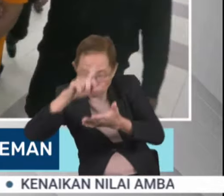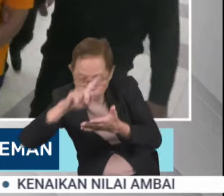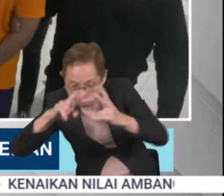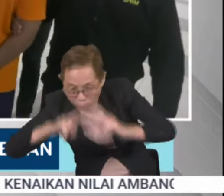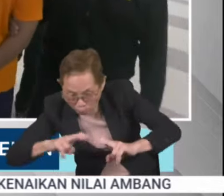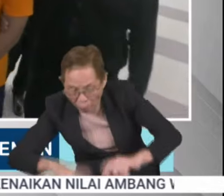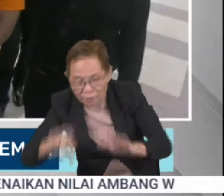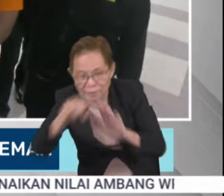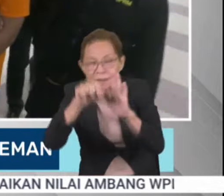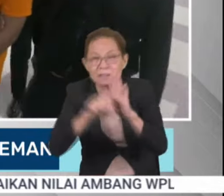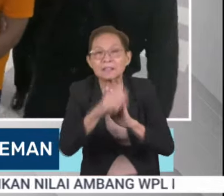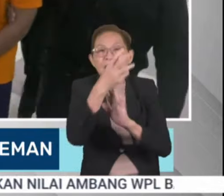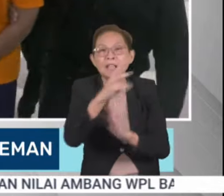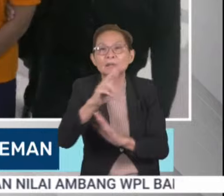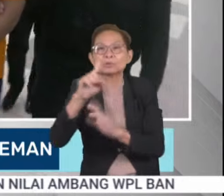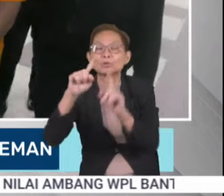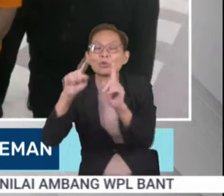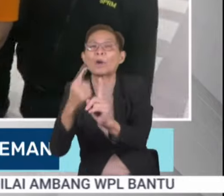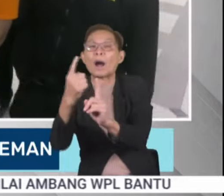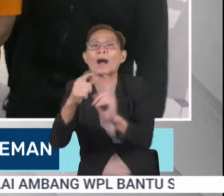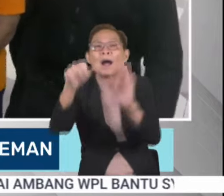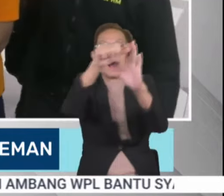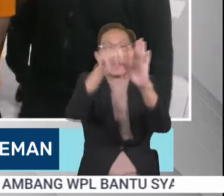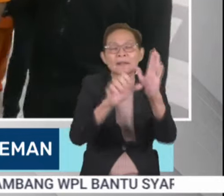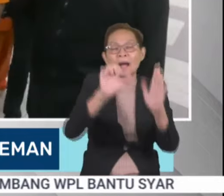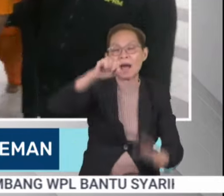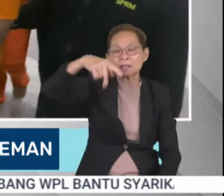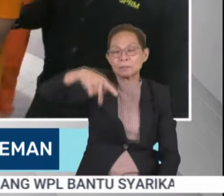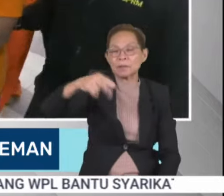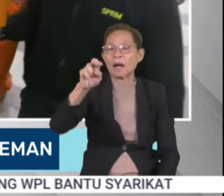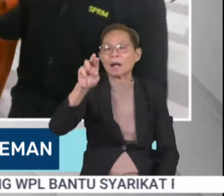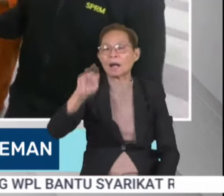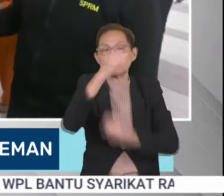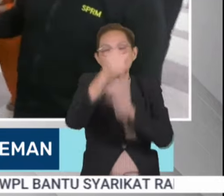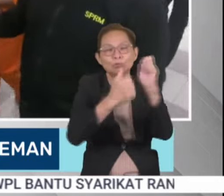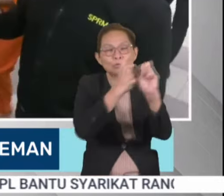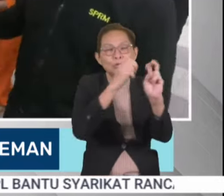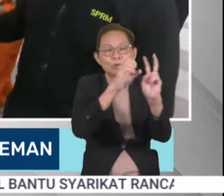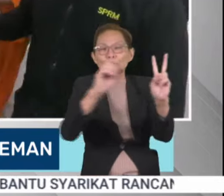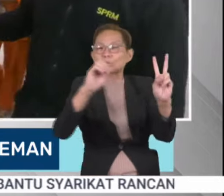Seksyen 16-A-A Akta SPRM 2009.